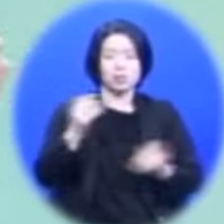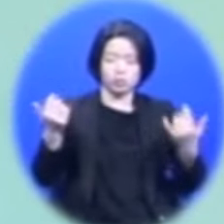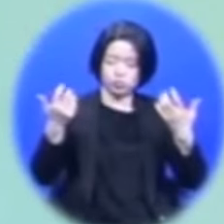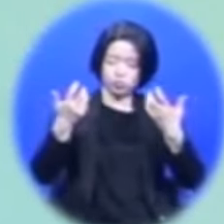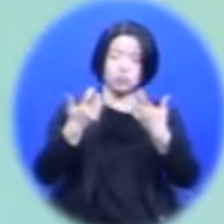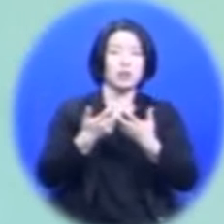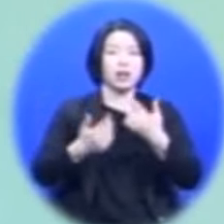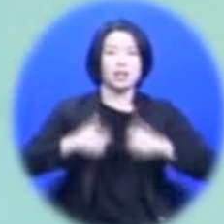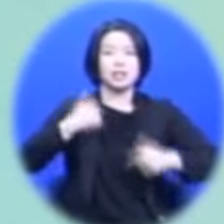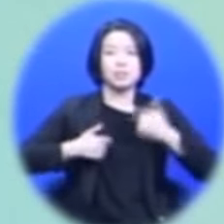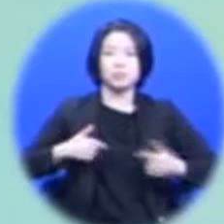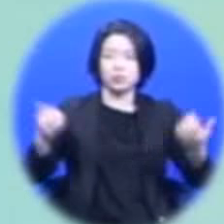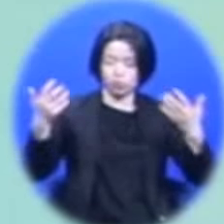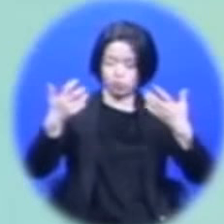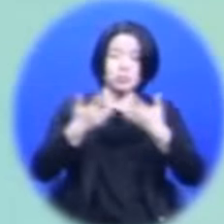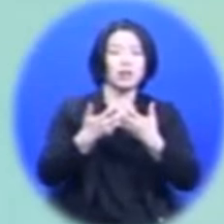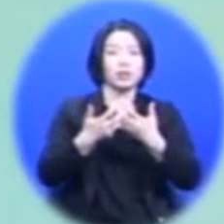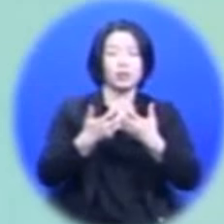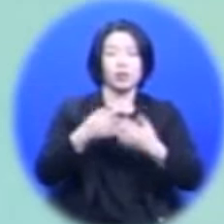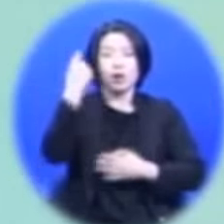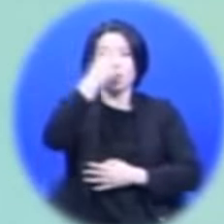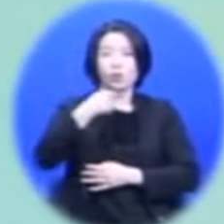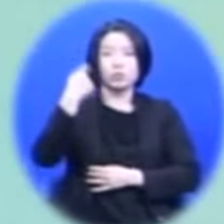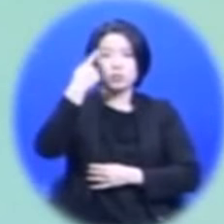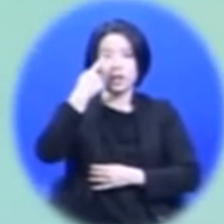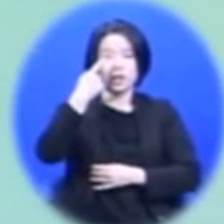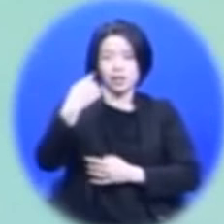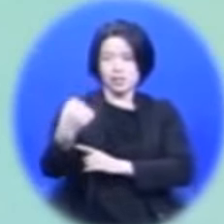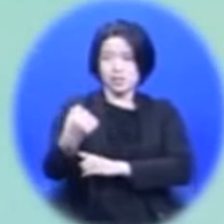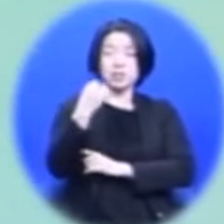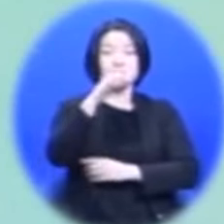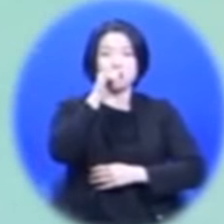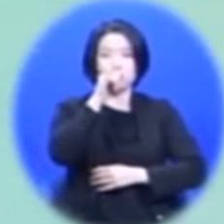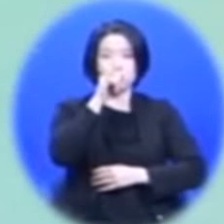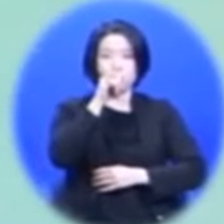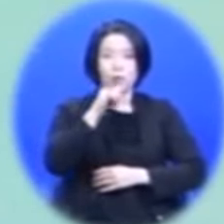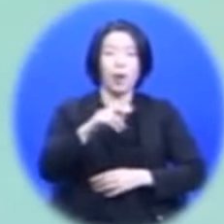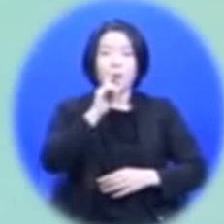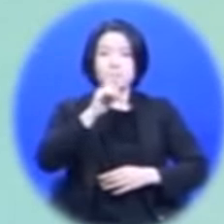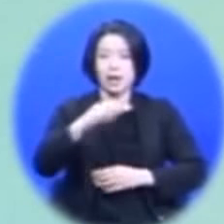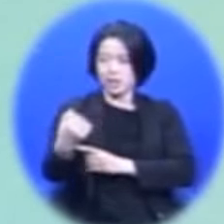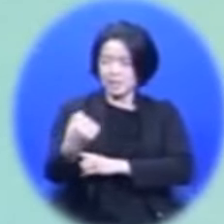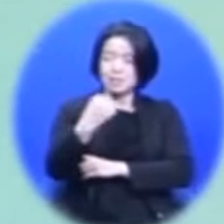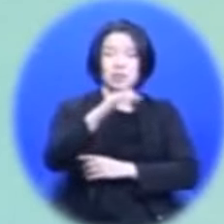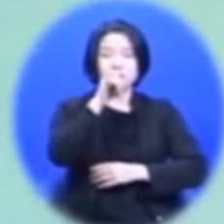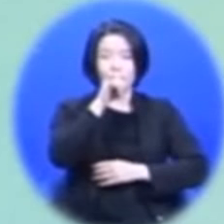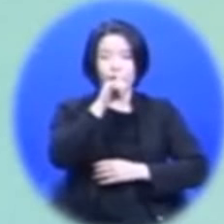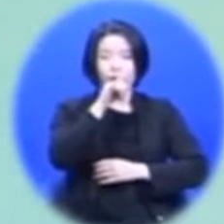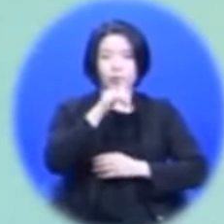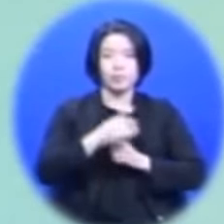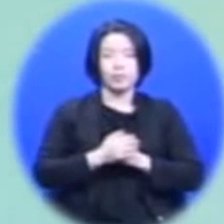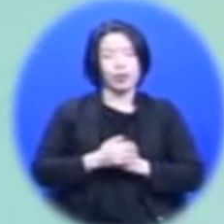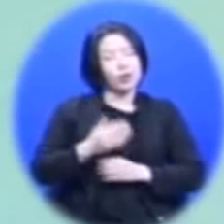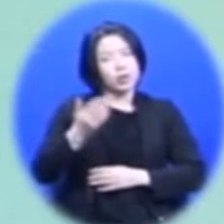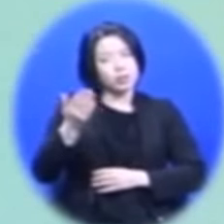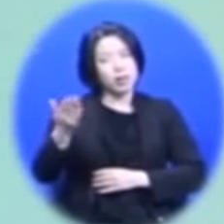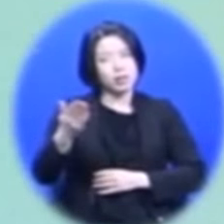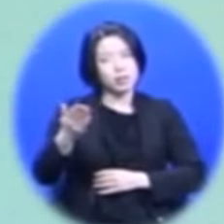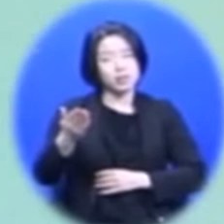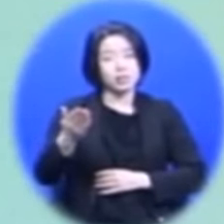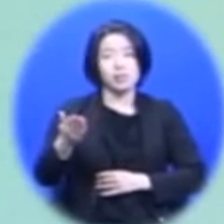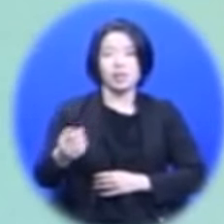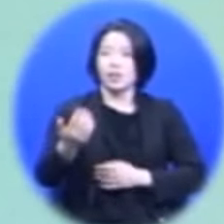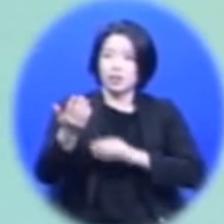충만해요. 기쁨이 충만하고 얼굴에 힘이 있어요. 말에 힘이 있어요. 당신 지난 10년